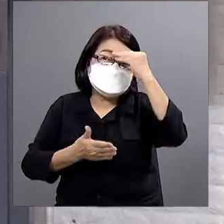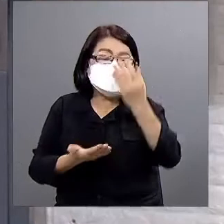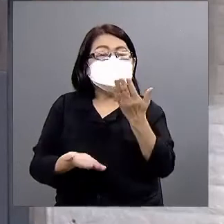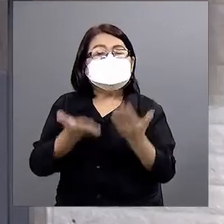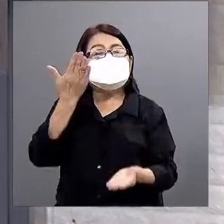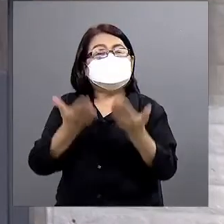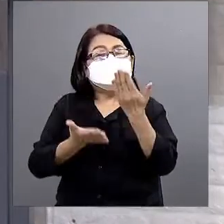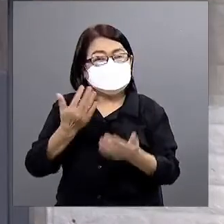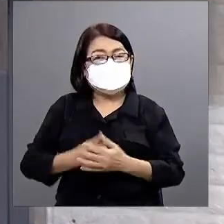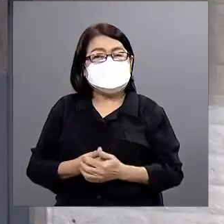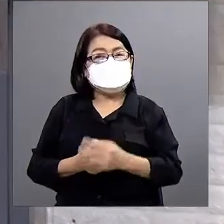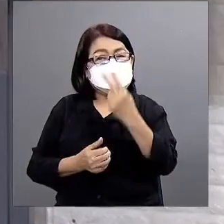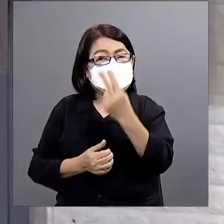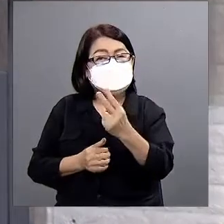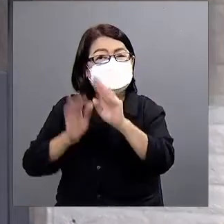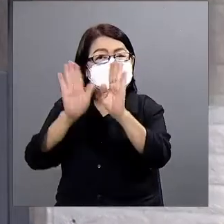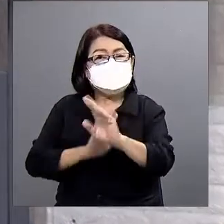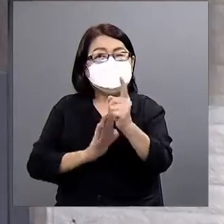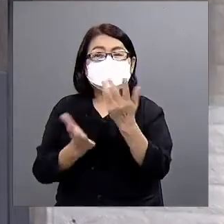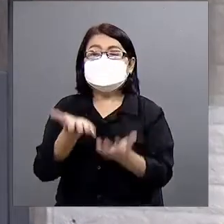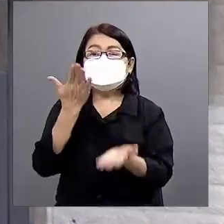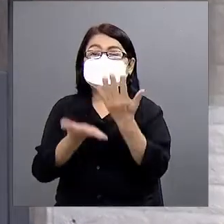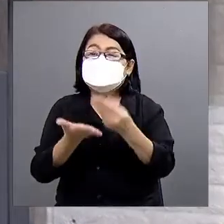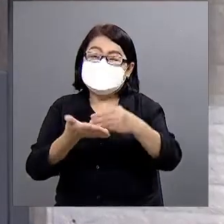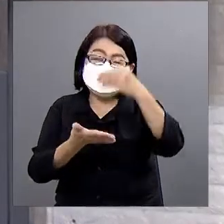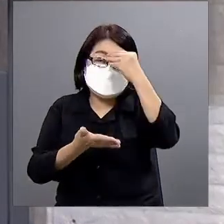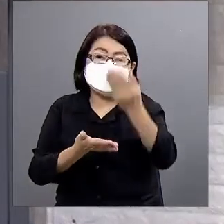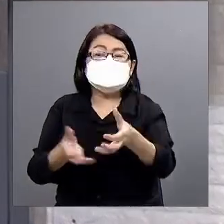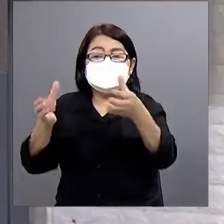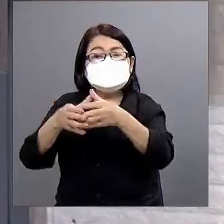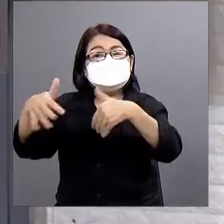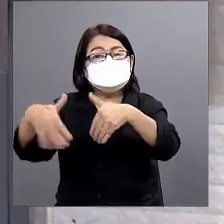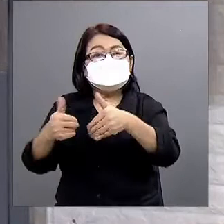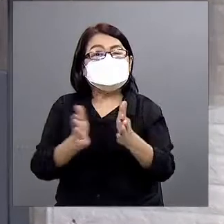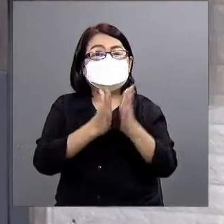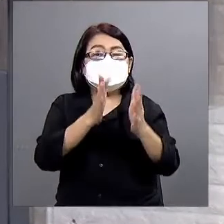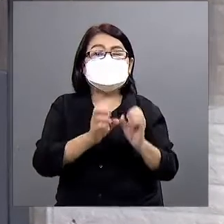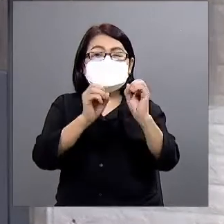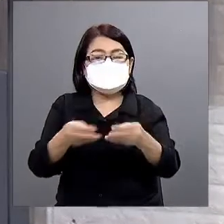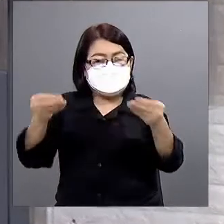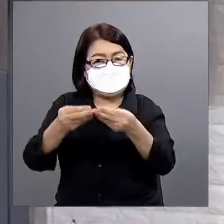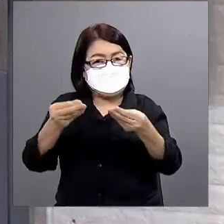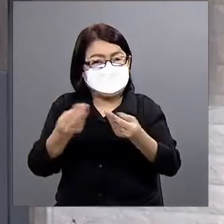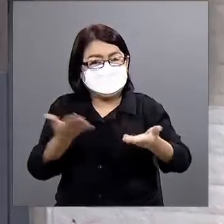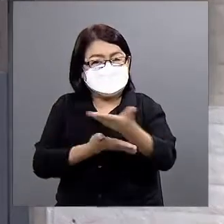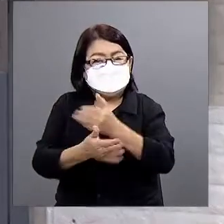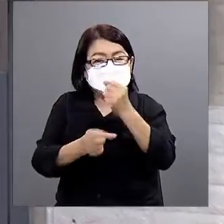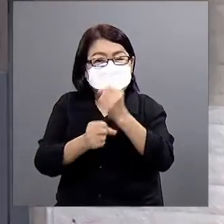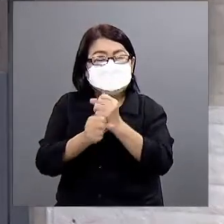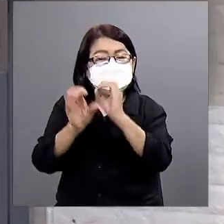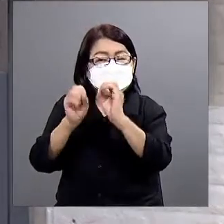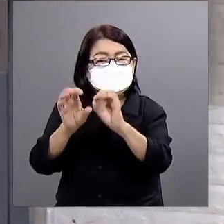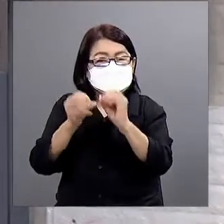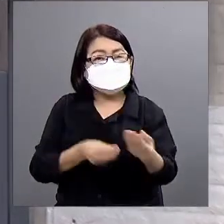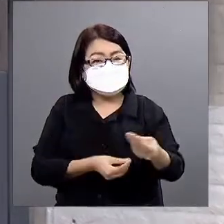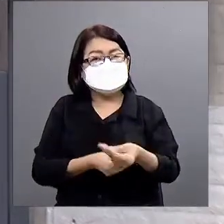าของห้องเรียนตามใจนะคะทางชุมชนและคุณครูค่ะร่วมกันออกแบบหลักสูตรให้เด็กๆได้ไปเรียนรู้กระบวนการท